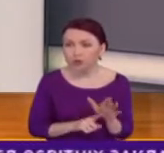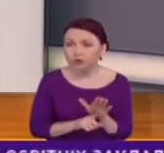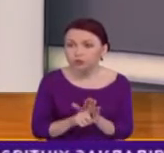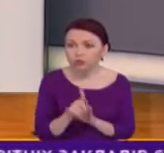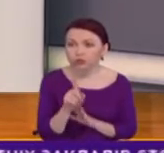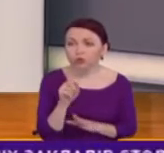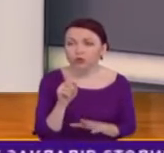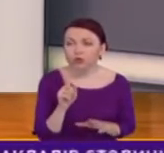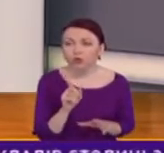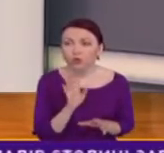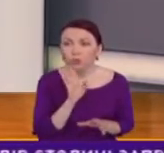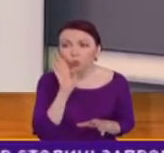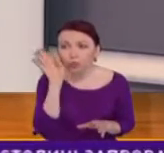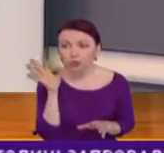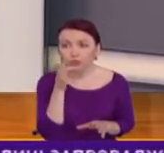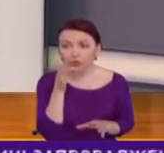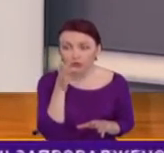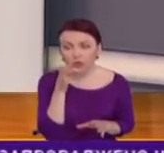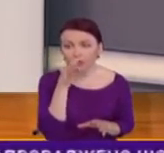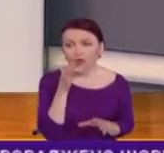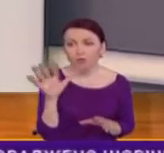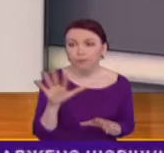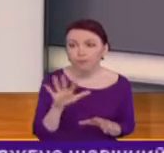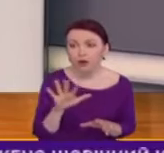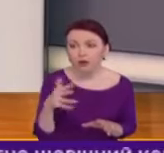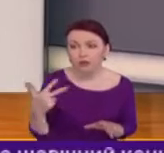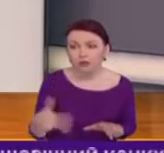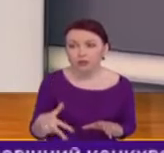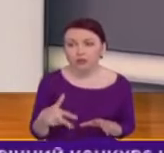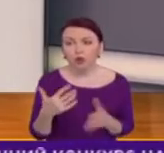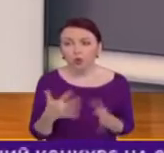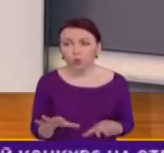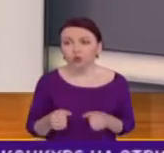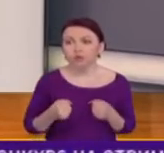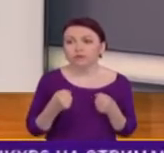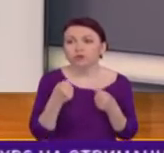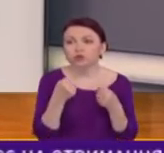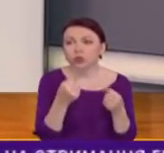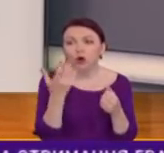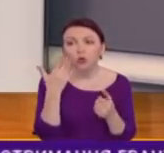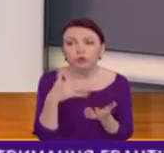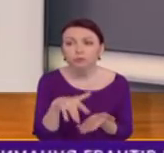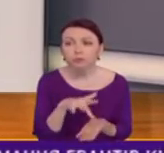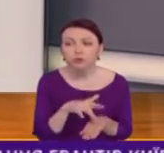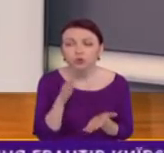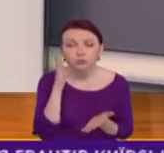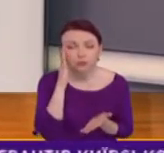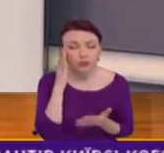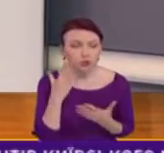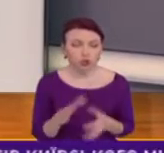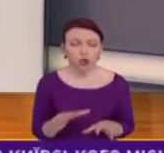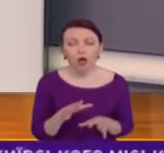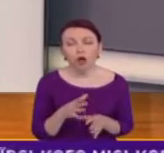роботу. Водії в громадському транспорті. Дуже рано, в трансі, дуже рано. В 5:30 вони виїжджають вже, коли ще все місто спить, виїжджають вже на вулиці міста